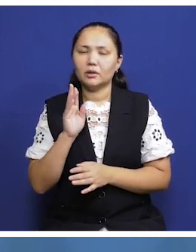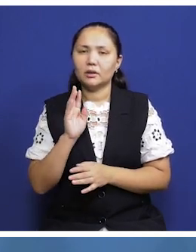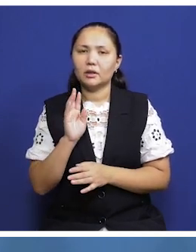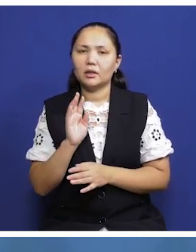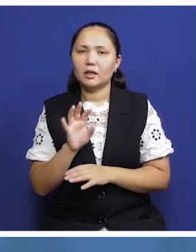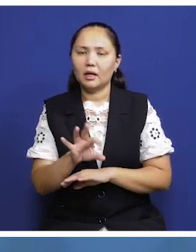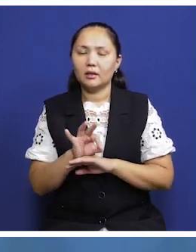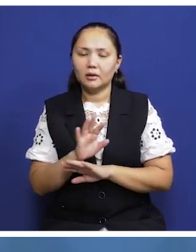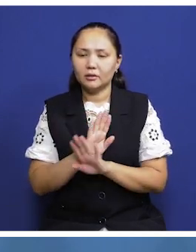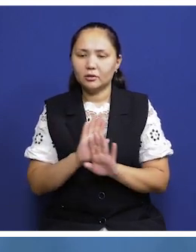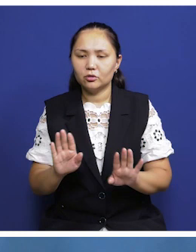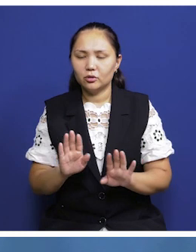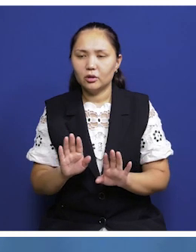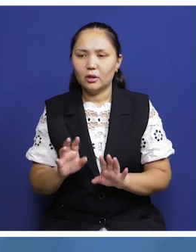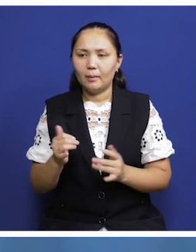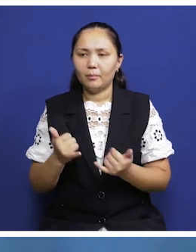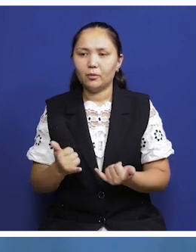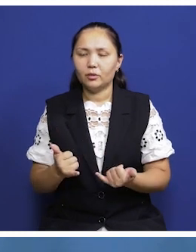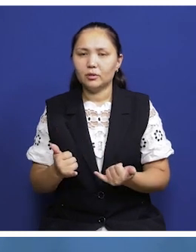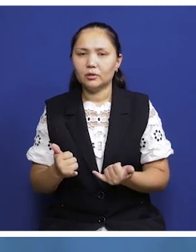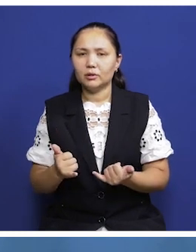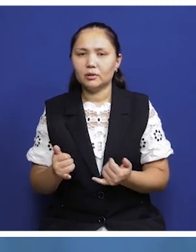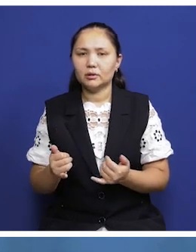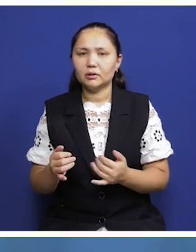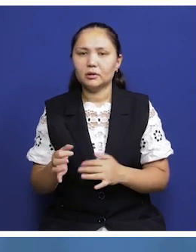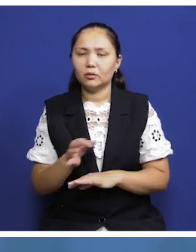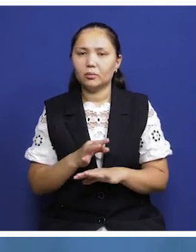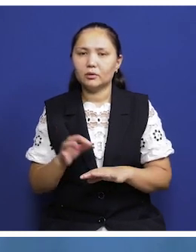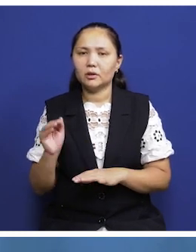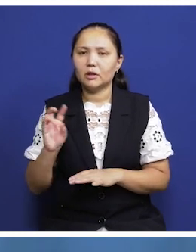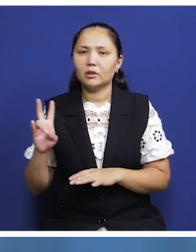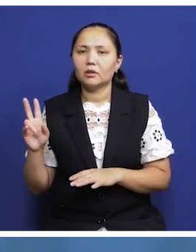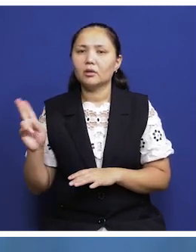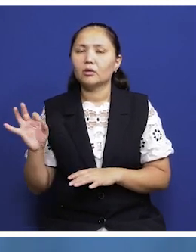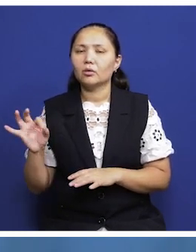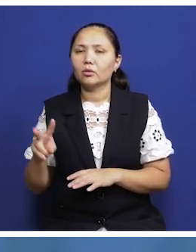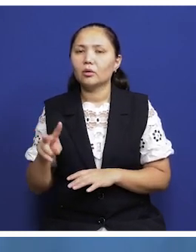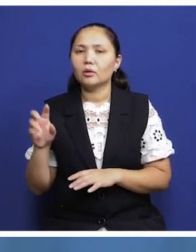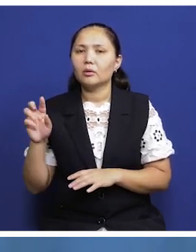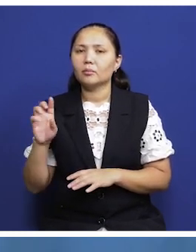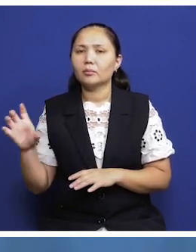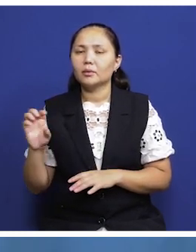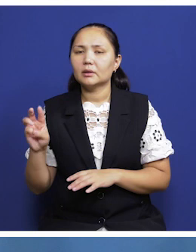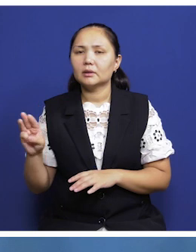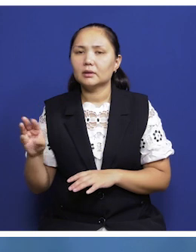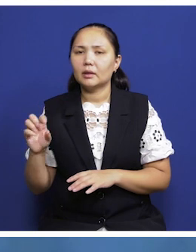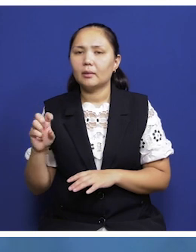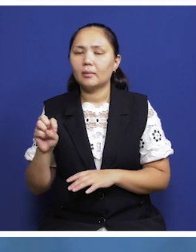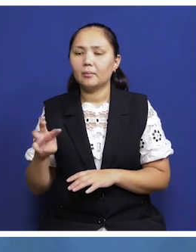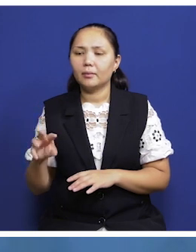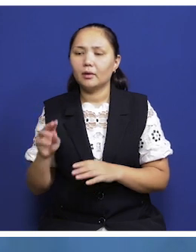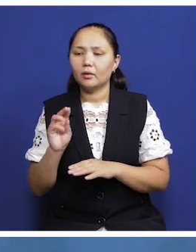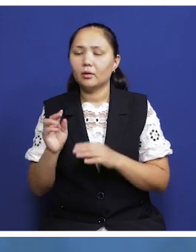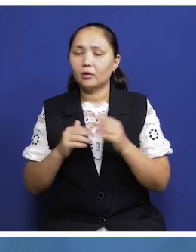қамтылмаған. Бүгінгі таңда 3 елді мекенде ол Жаңкөл, Бестан, Қызакөл елді мекендерінде құрылыс жұмыстары жүргізілуде.